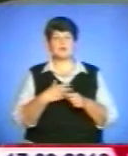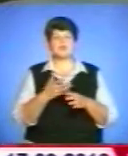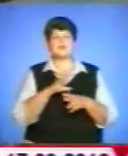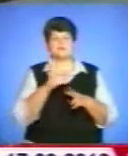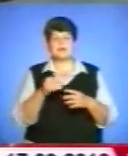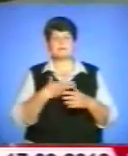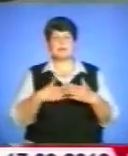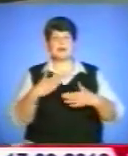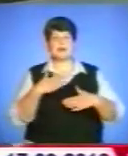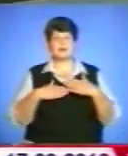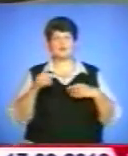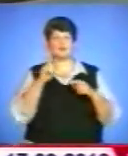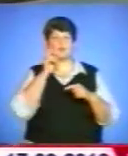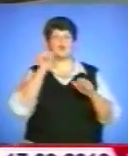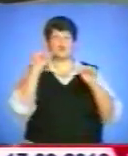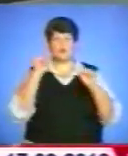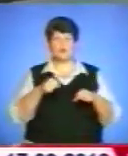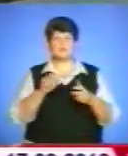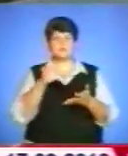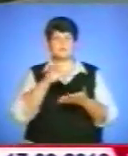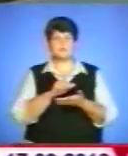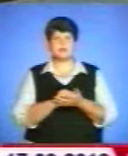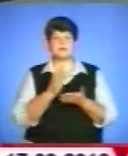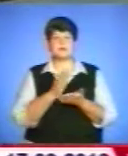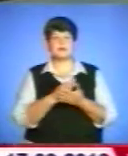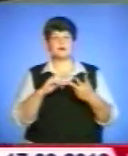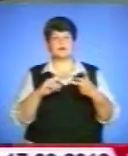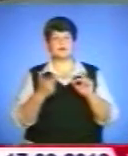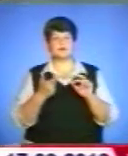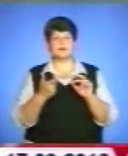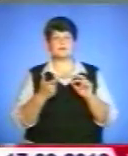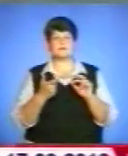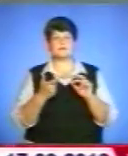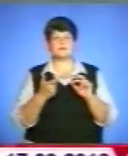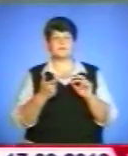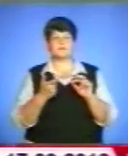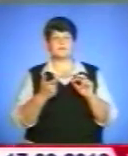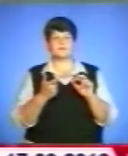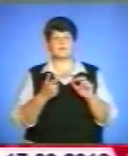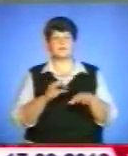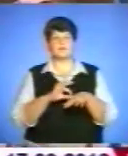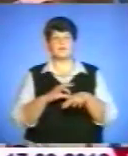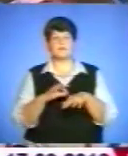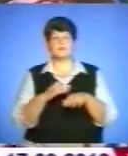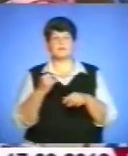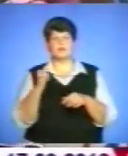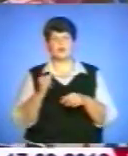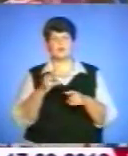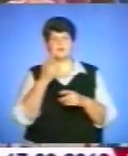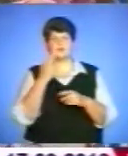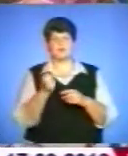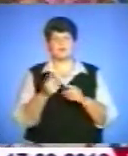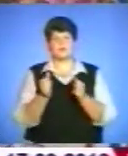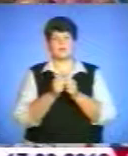радує, що молодь може займатися, тобто є альтернатива певна шкідливим звичкам. Поруч майданчик